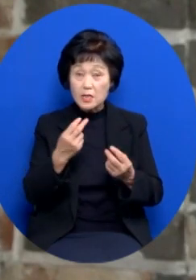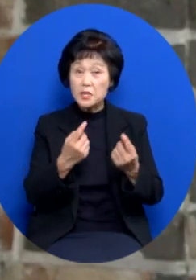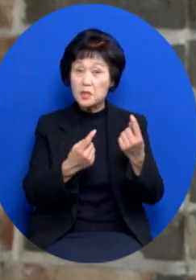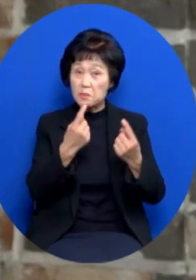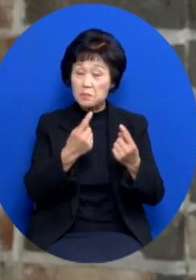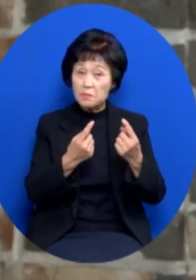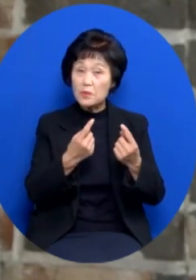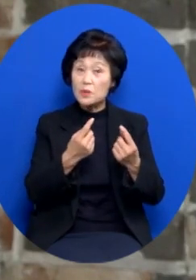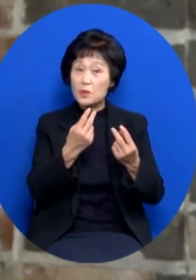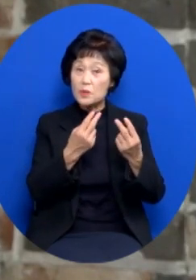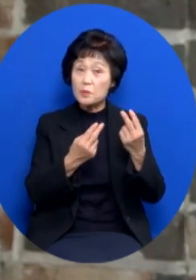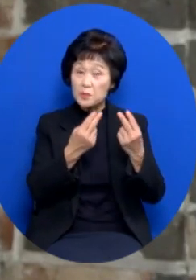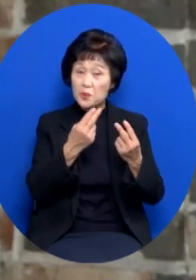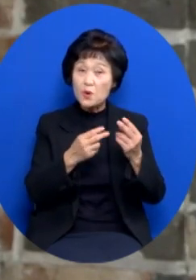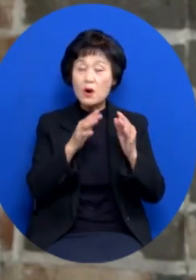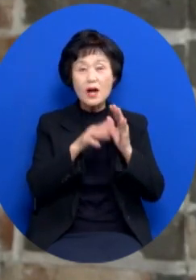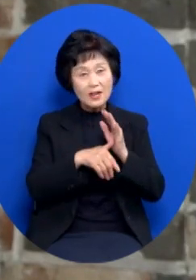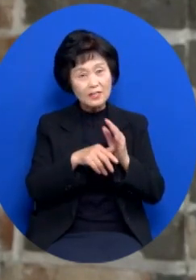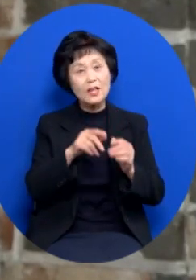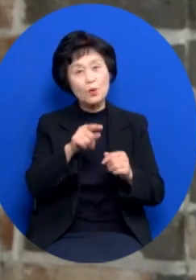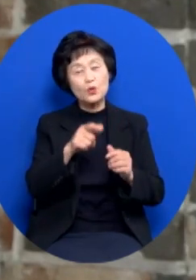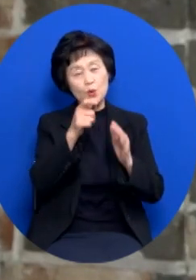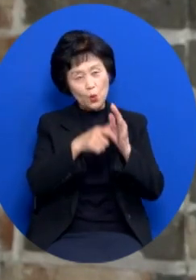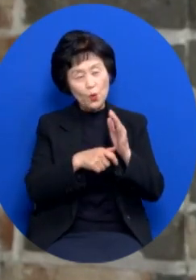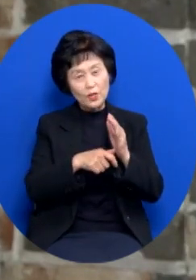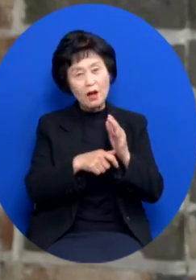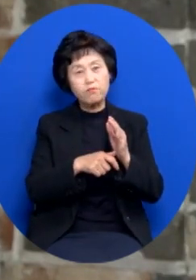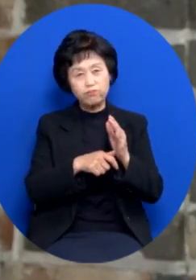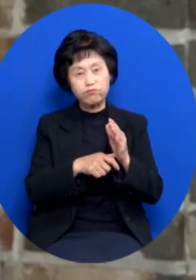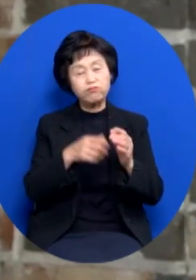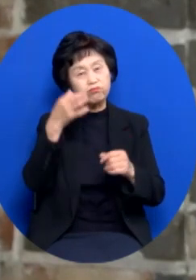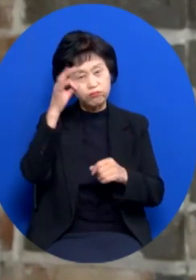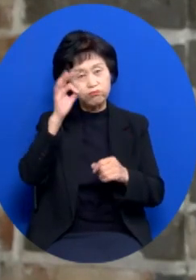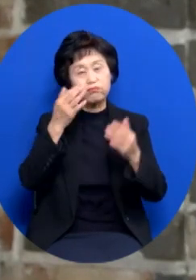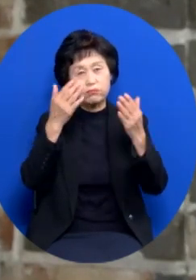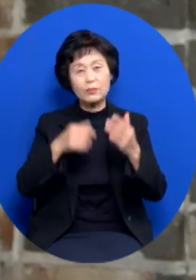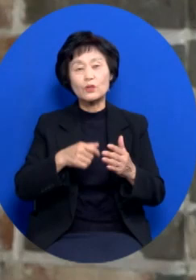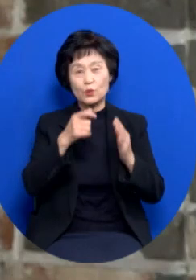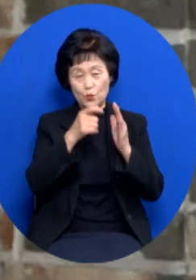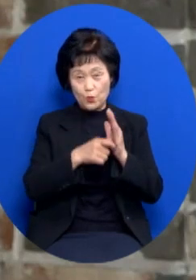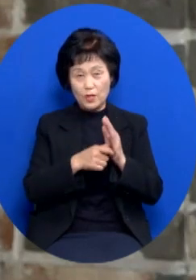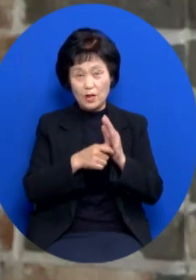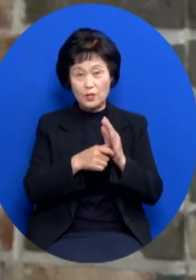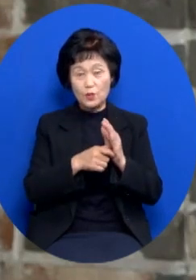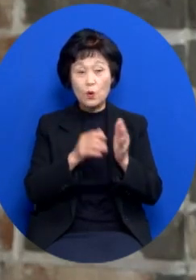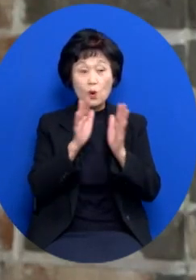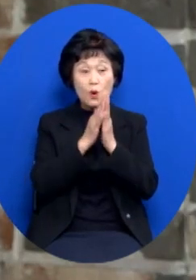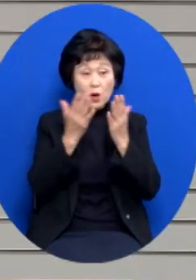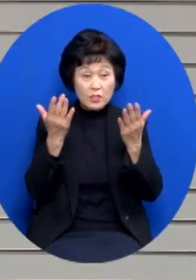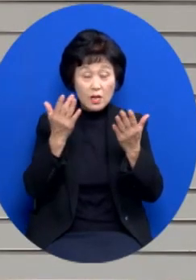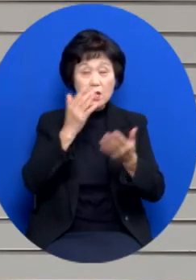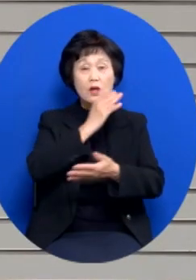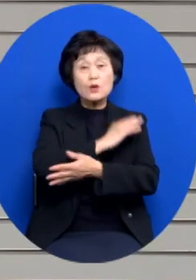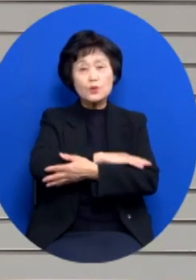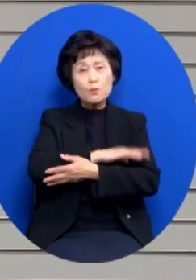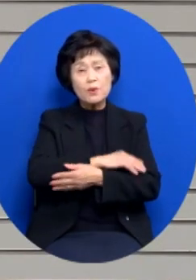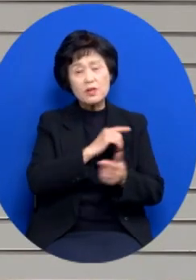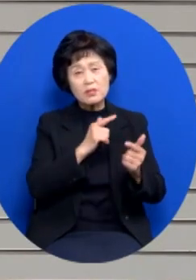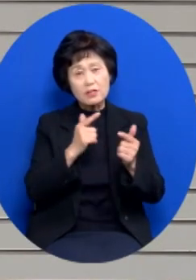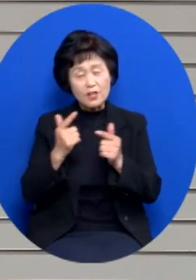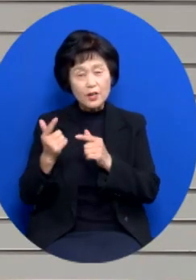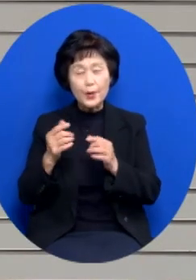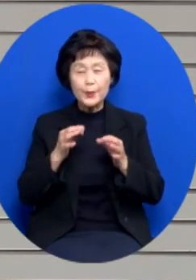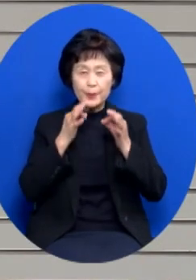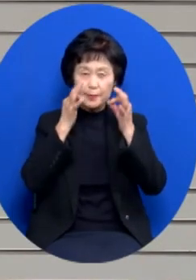아주 알아주는 기관입니다. 아주 전문적인 기관으로서 교단 규모에 비해서 교재라든지 출판에 아주 잘하고요. 그리고 또